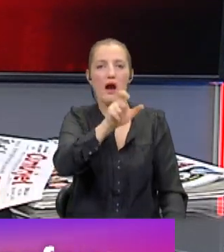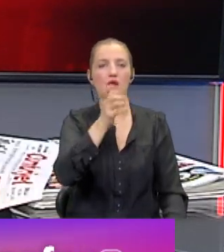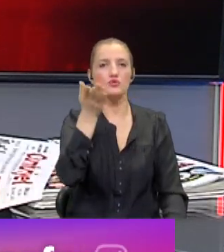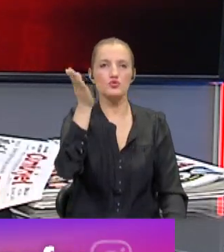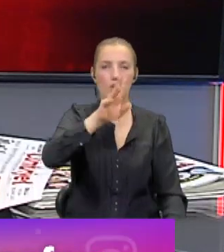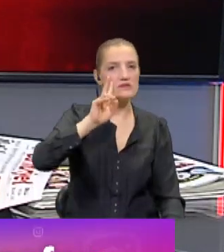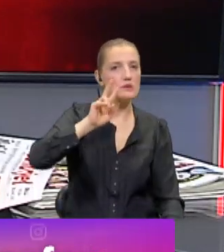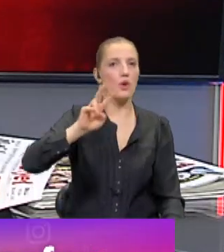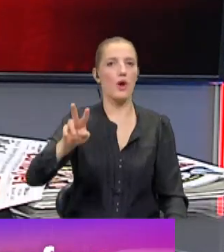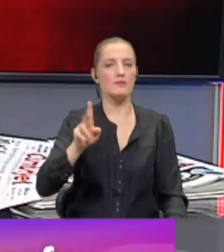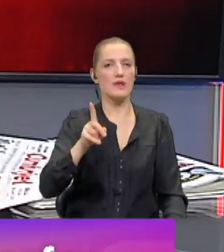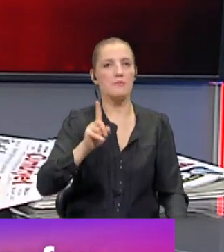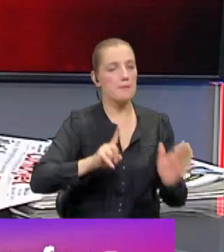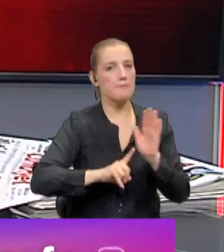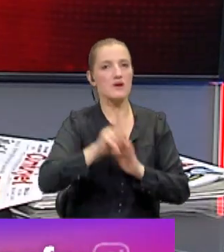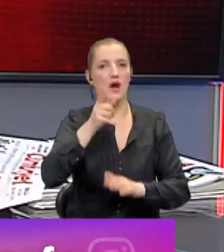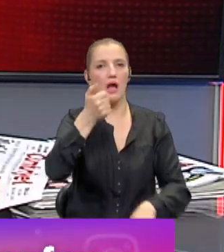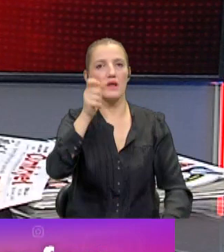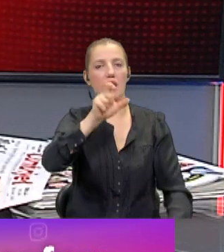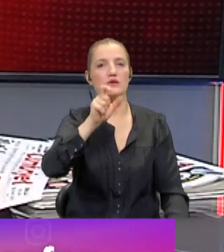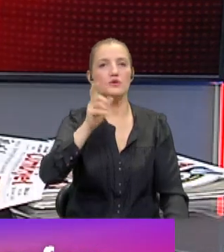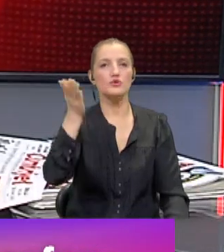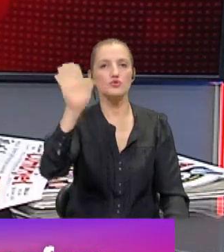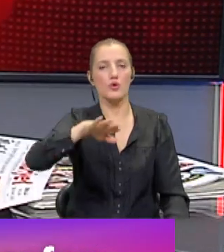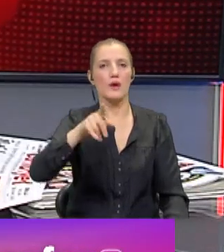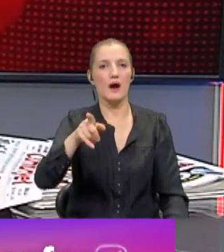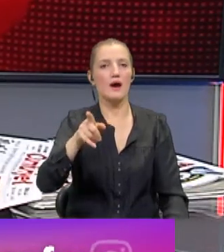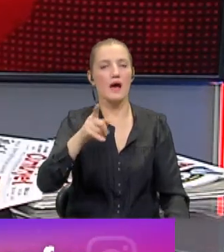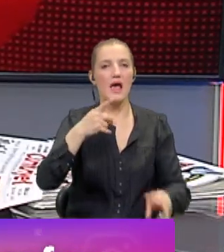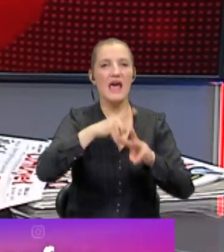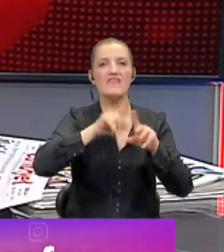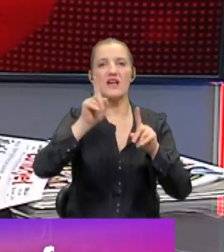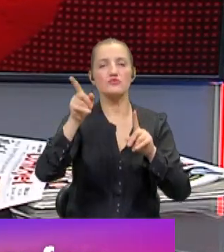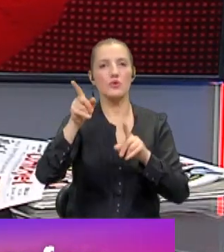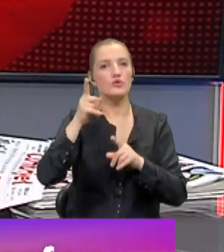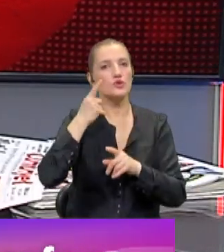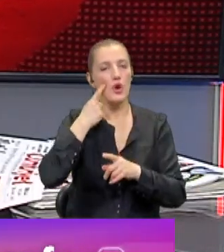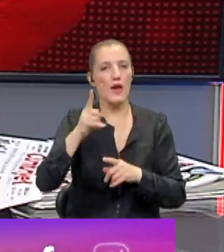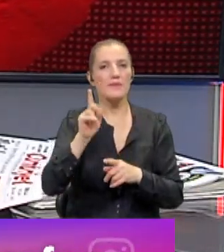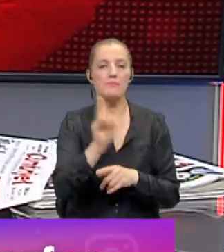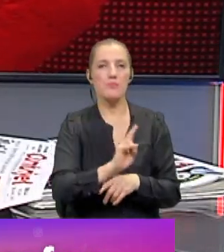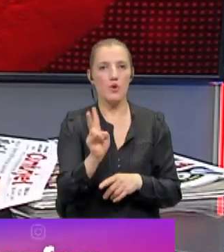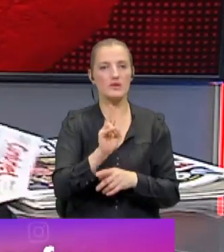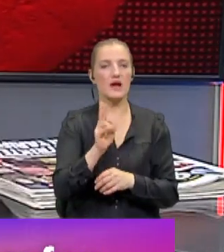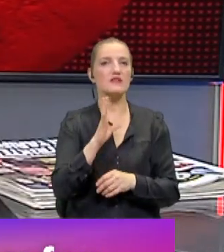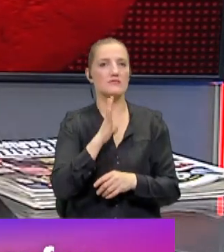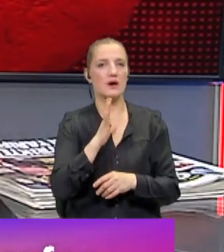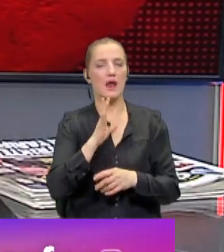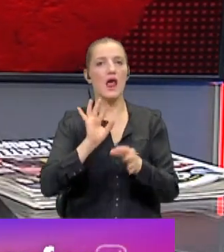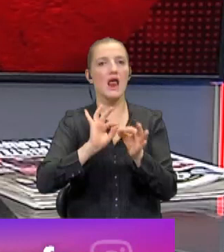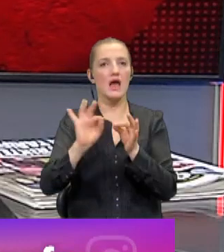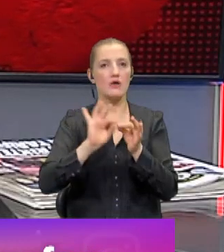sonrasını Bir görebilsem 6 ay sonra enflasyonu Tek hanelerde Bir görebilsem bir model var Türk modeli